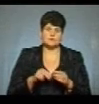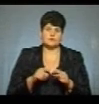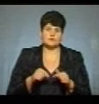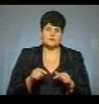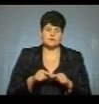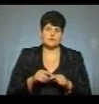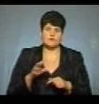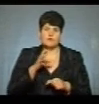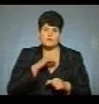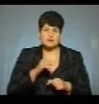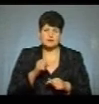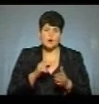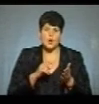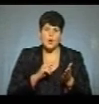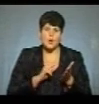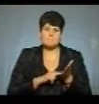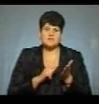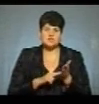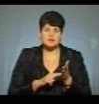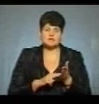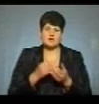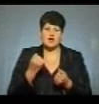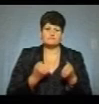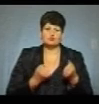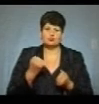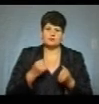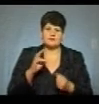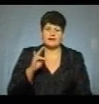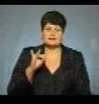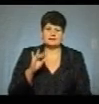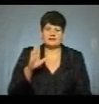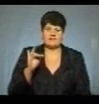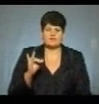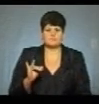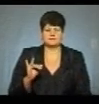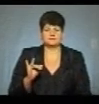відділу у викраденні опечатаного автомобіля ними ж.